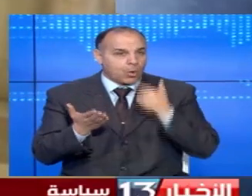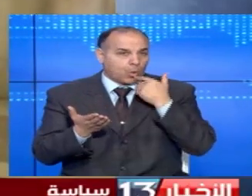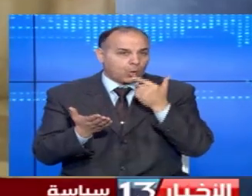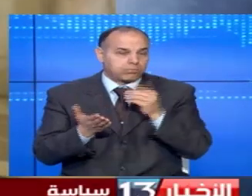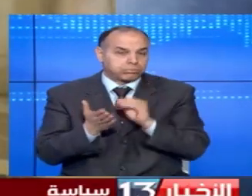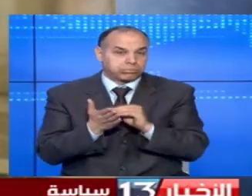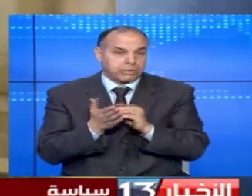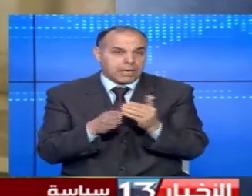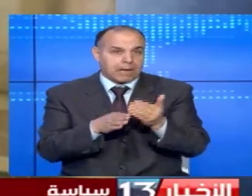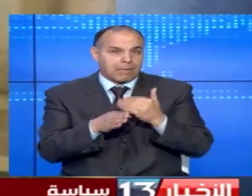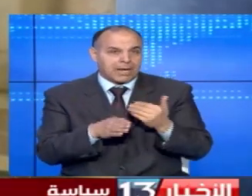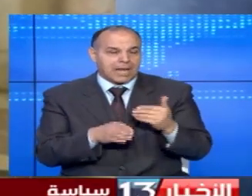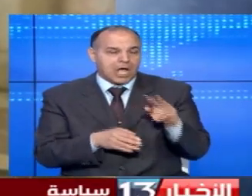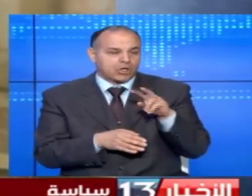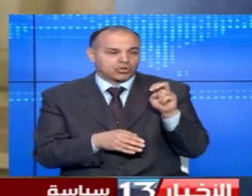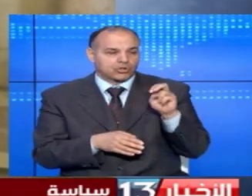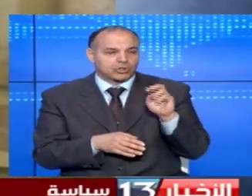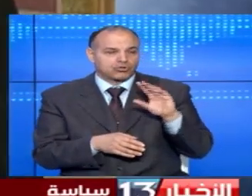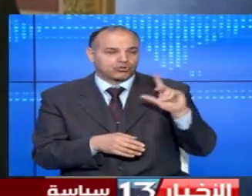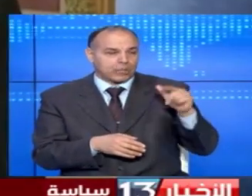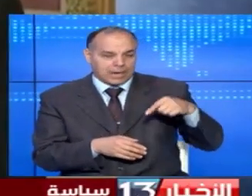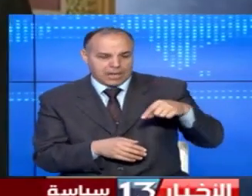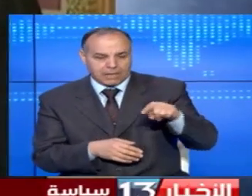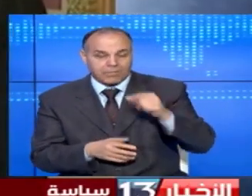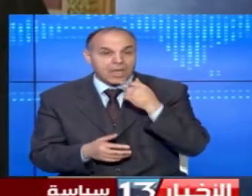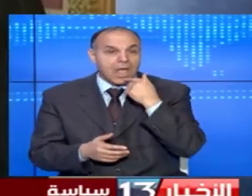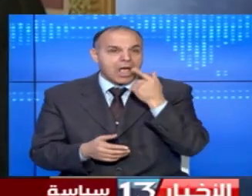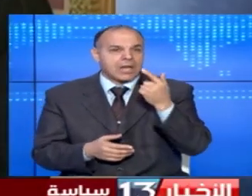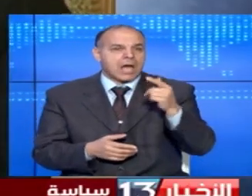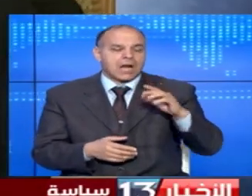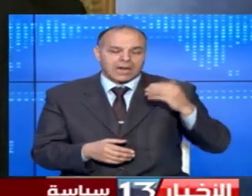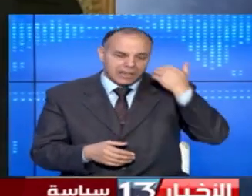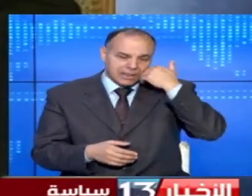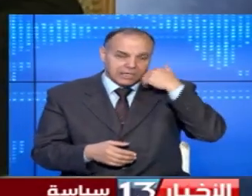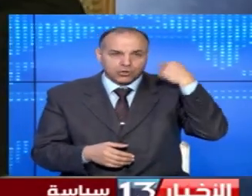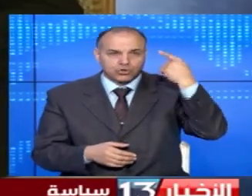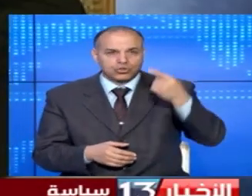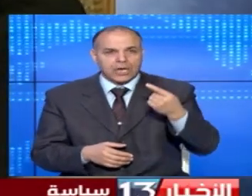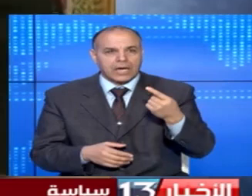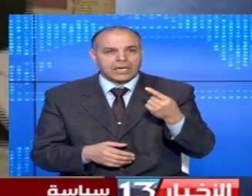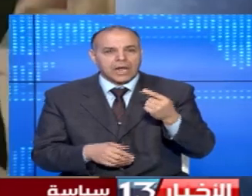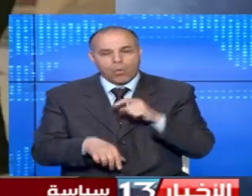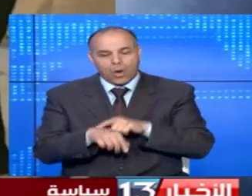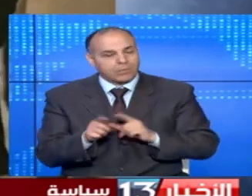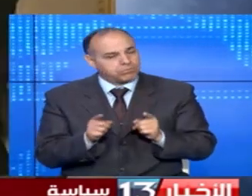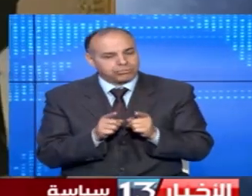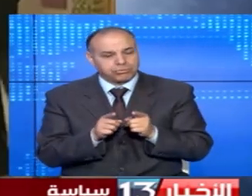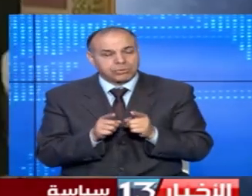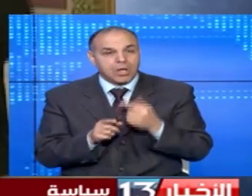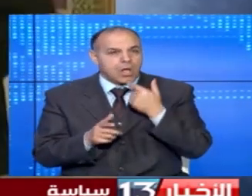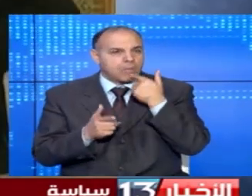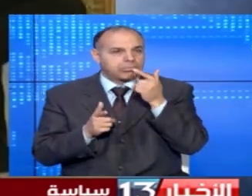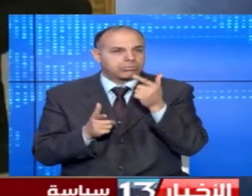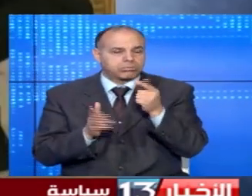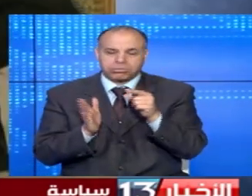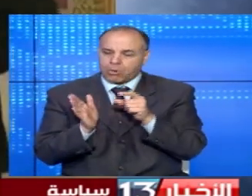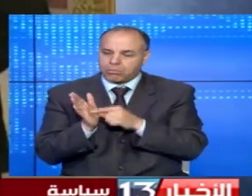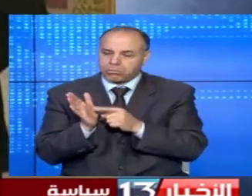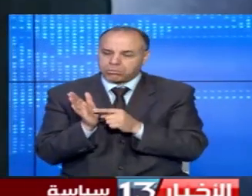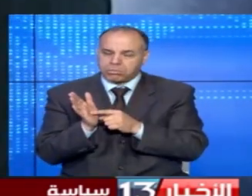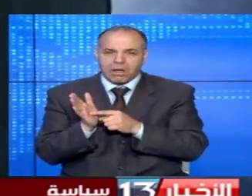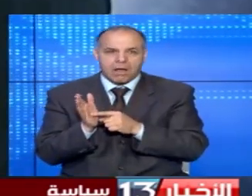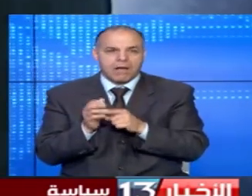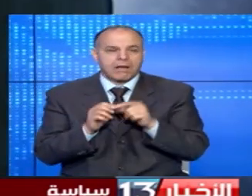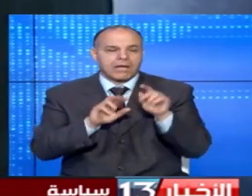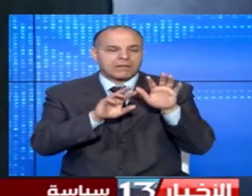ذلك قبل يوم العشرين من الشهر الجاري ان يوم الاثنين المقبل على اقصى تقدير وفقا لما ينص عليه الفصل